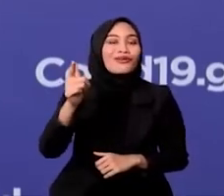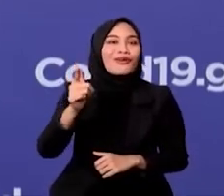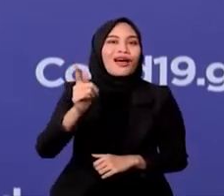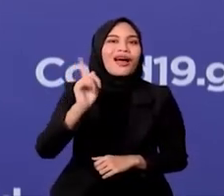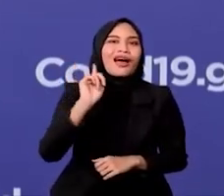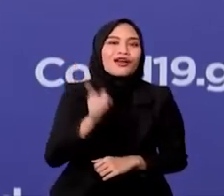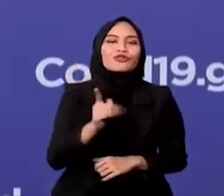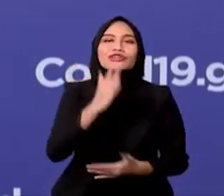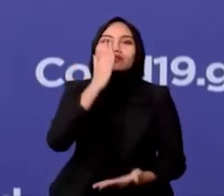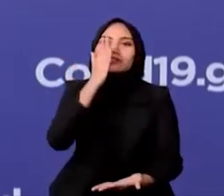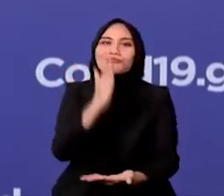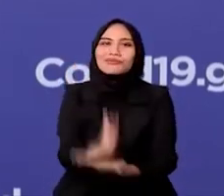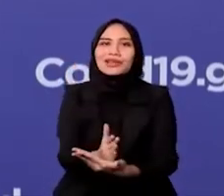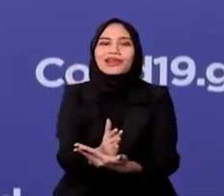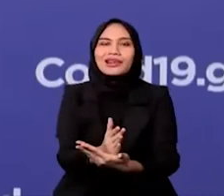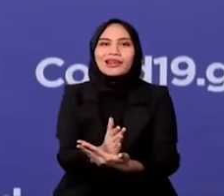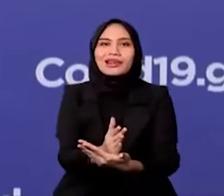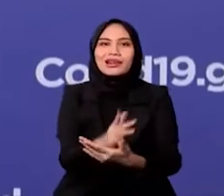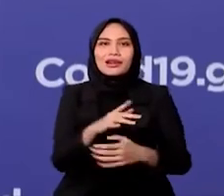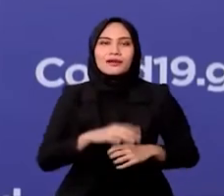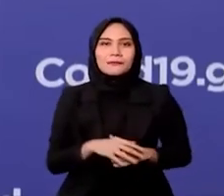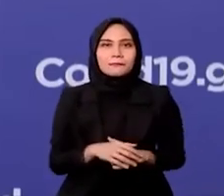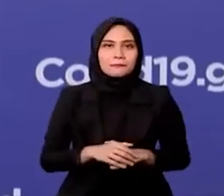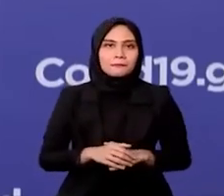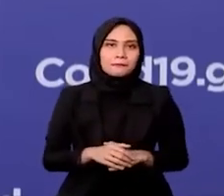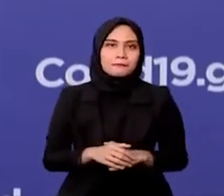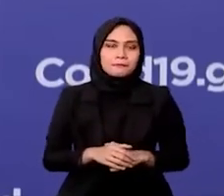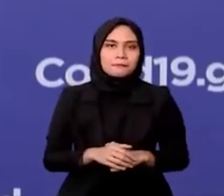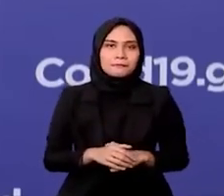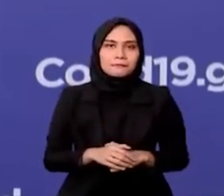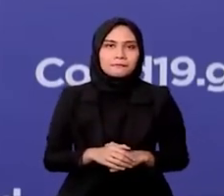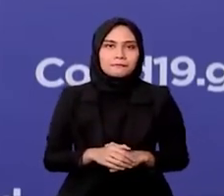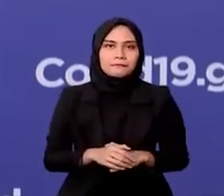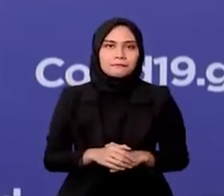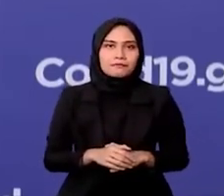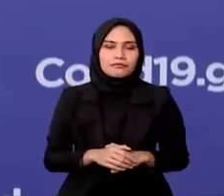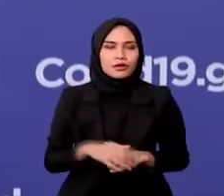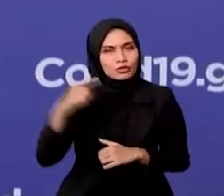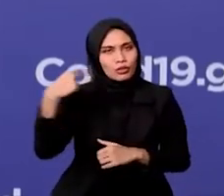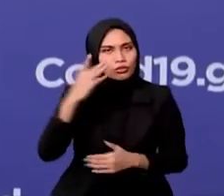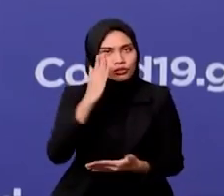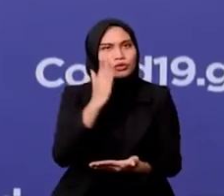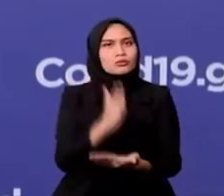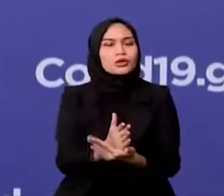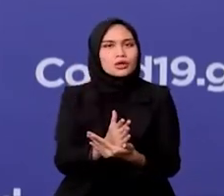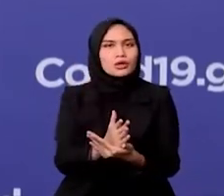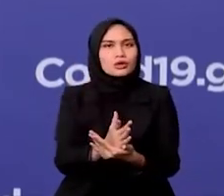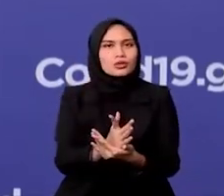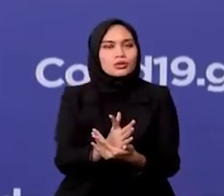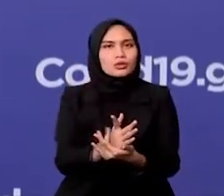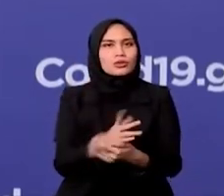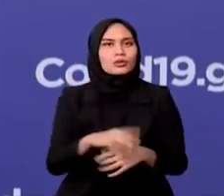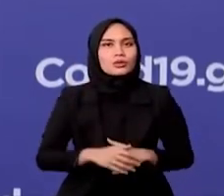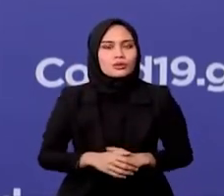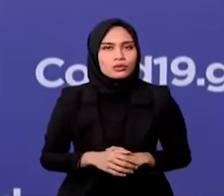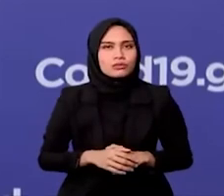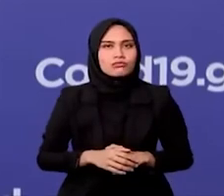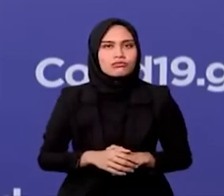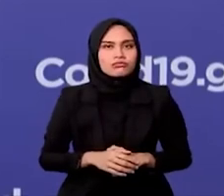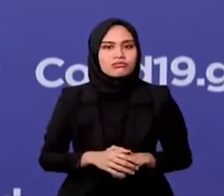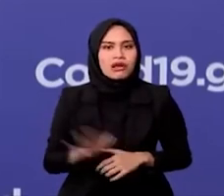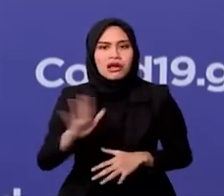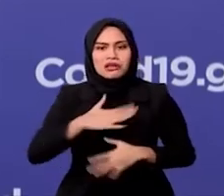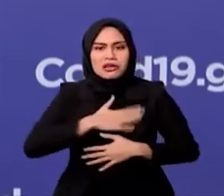merayakan dengan penuh disiplin Aduh disiplin selalu ada pengorbanan dalam hal